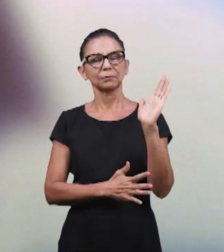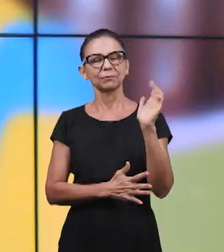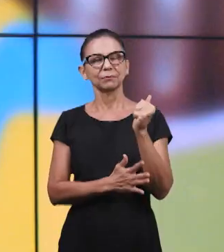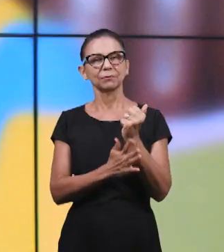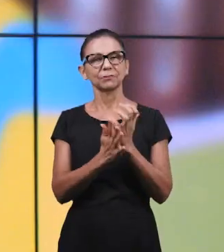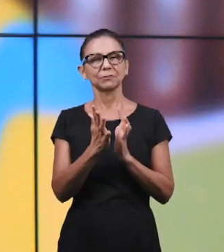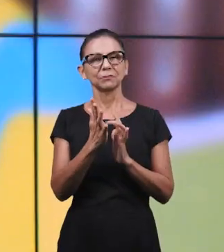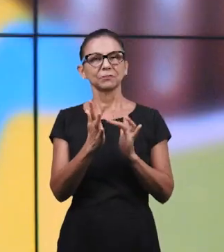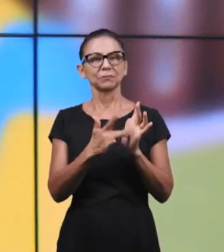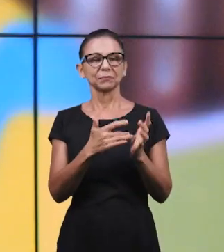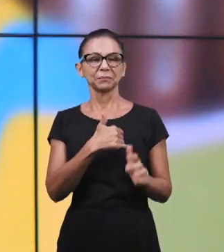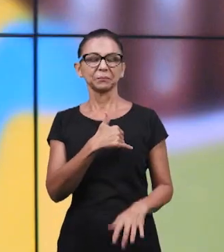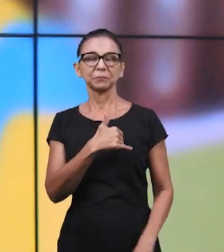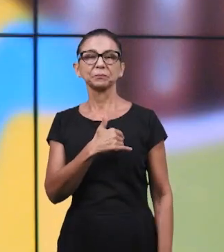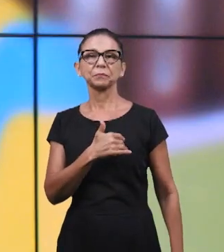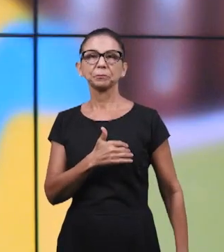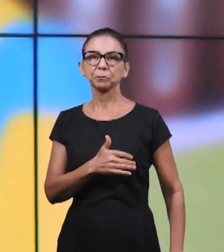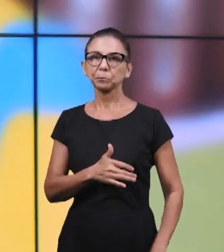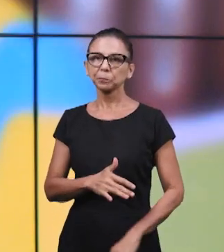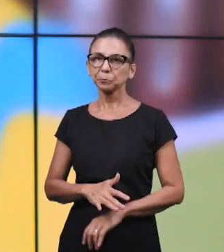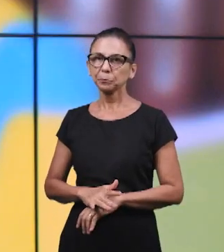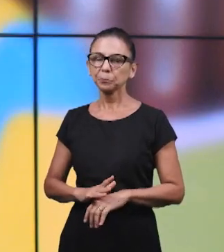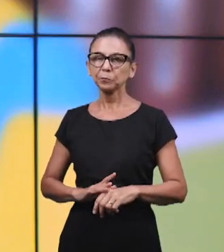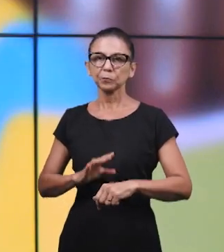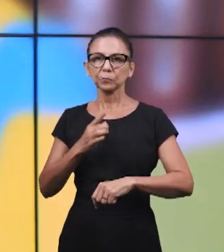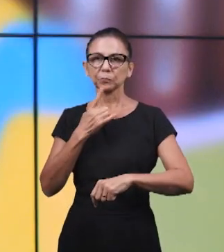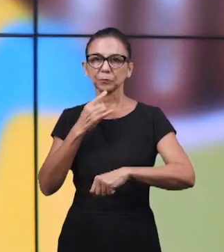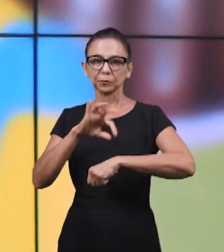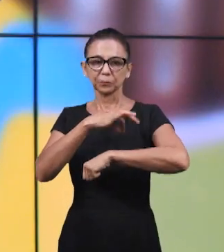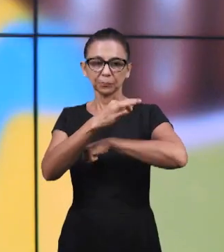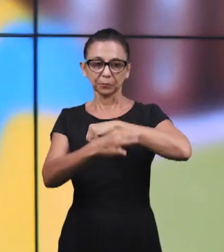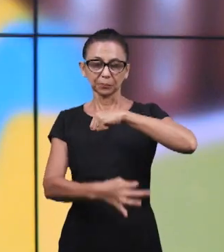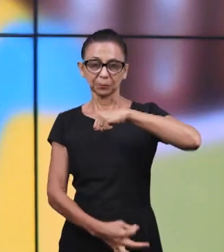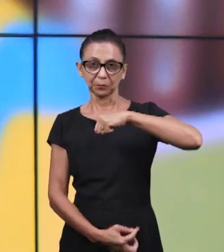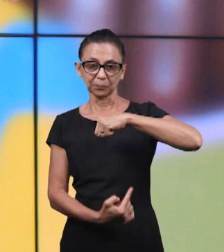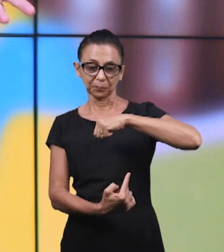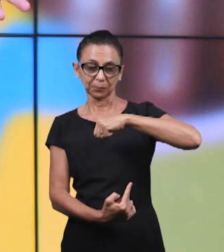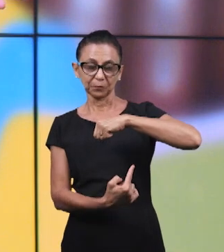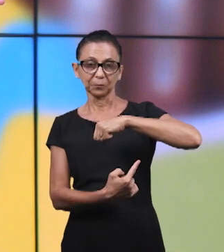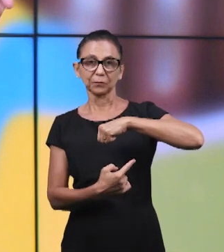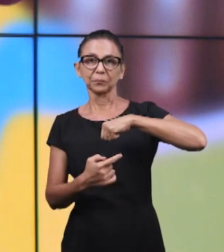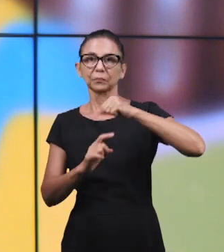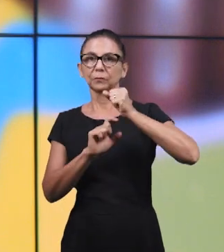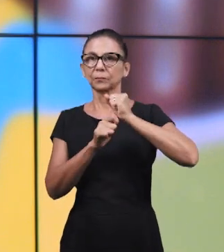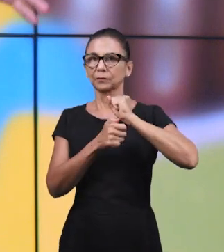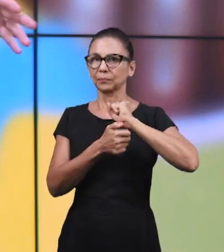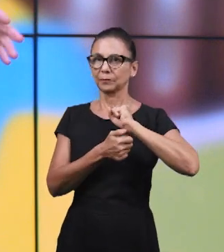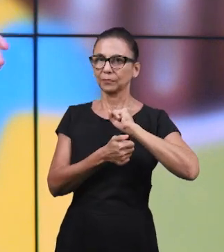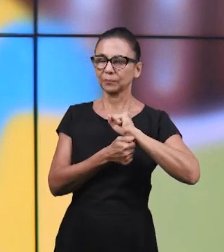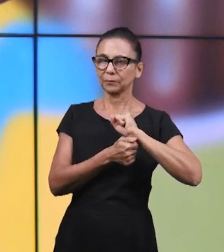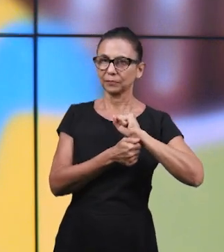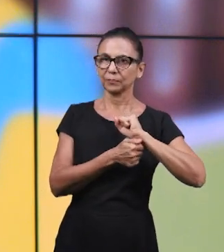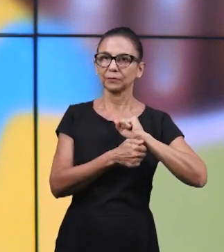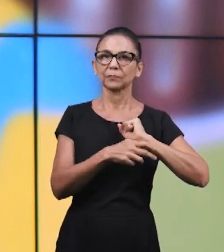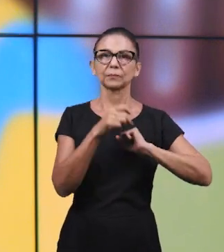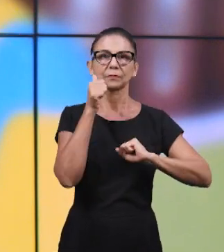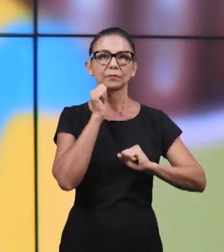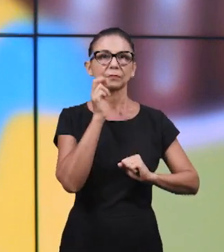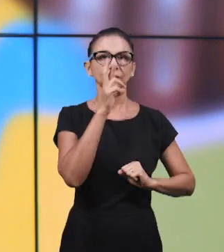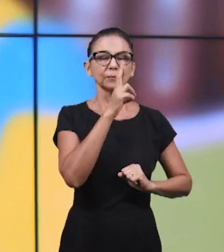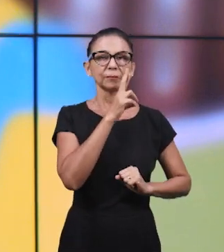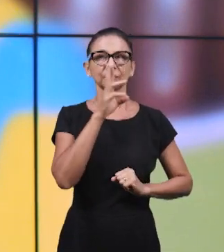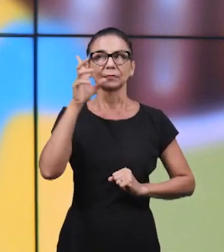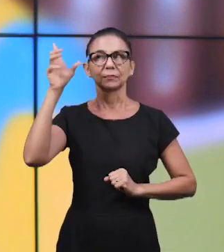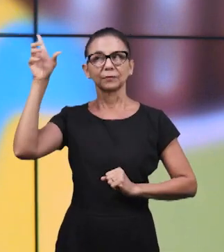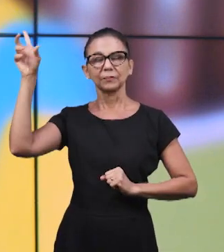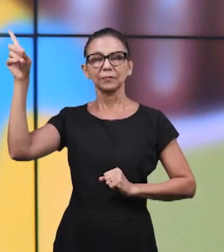obéissance, avec la marque du sang dans notre cœur. Le fil écarlate était un secret de Rahab avec le peuple de Dieu.